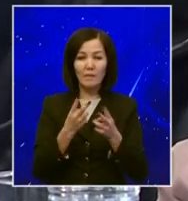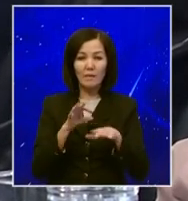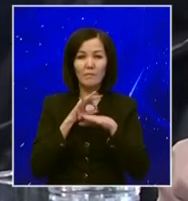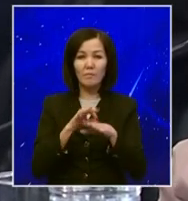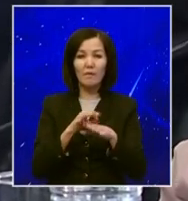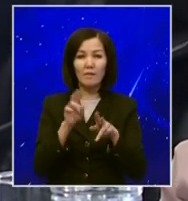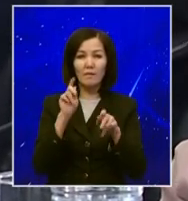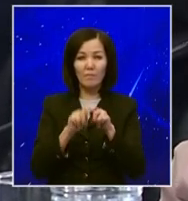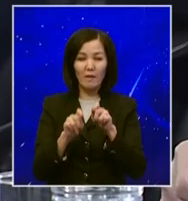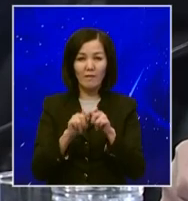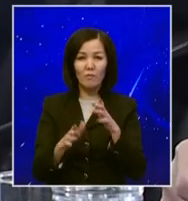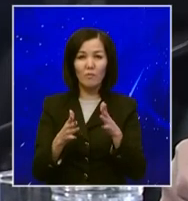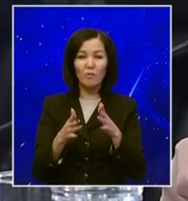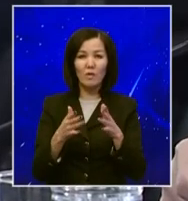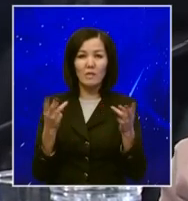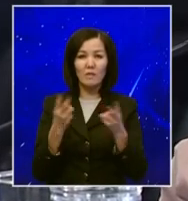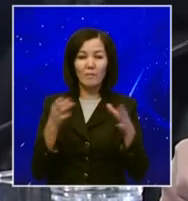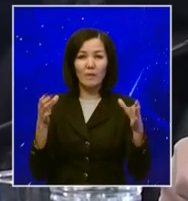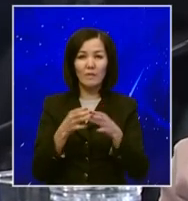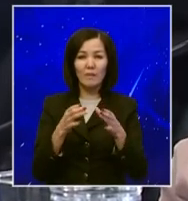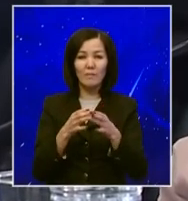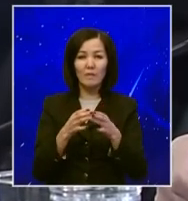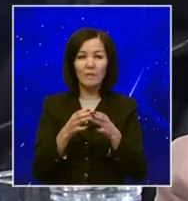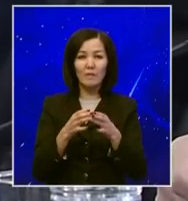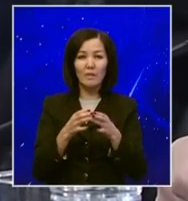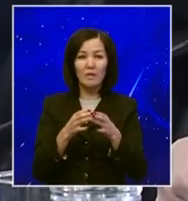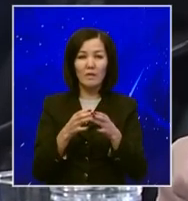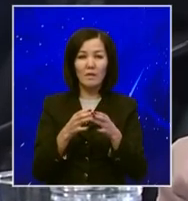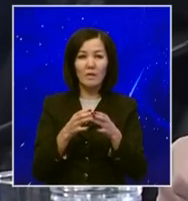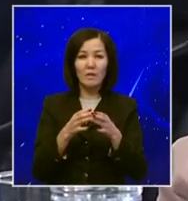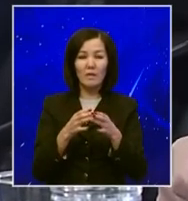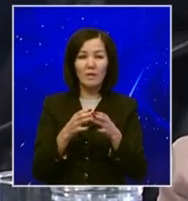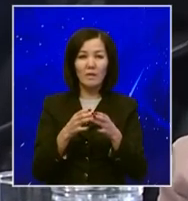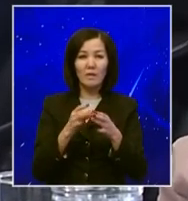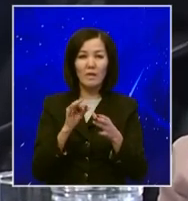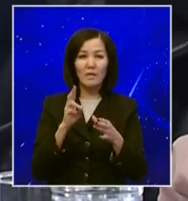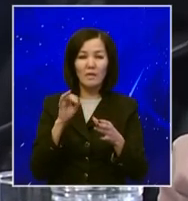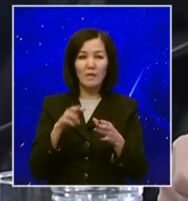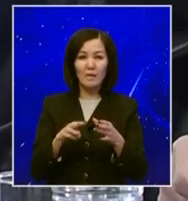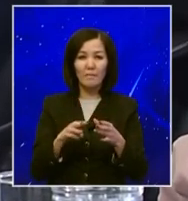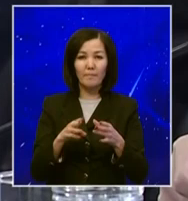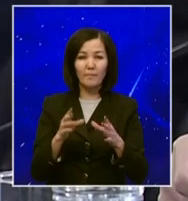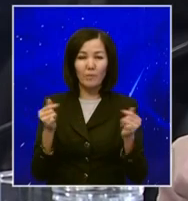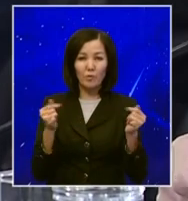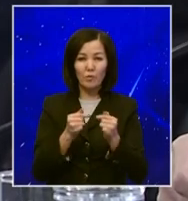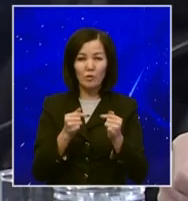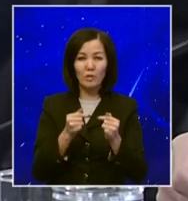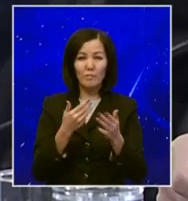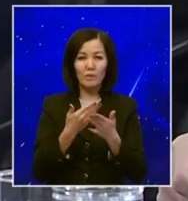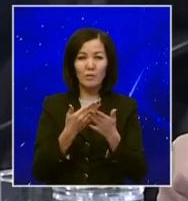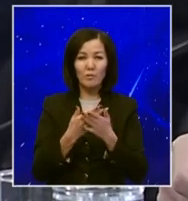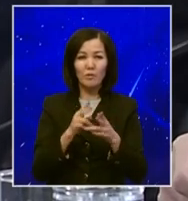проводить поверку, которую требует департамент КТРМ. Поскольку калибровка является более точной процедурой,